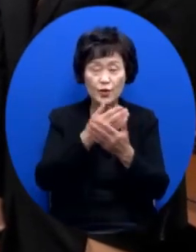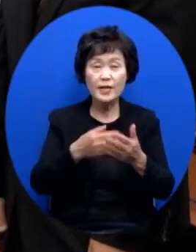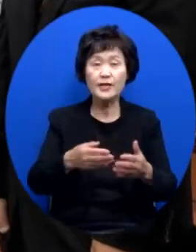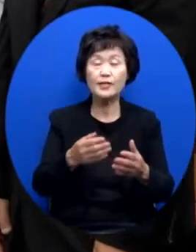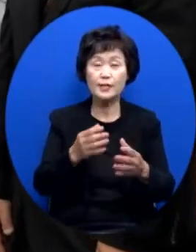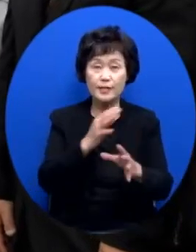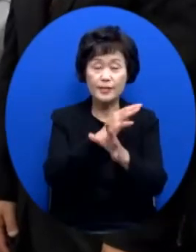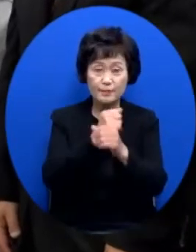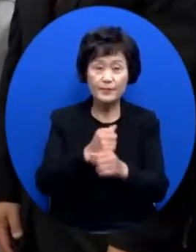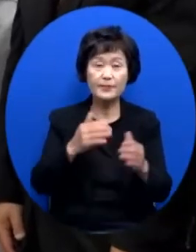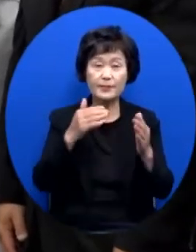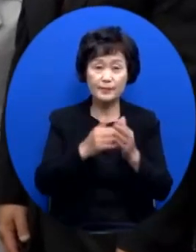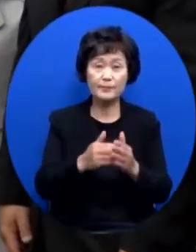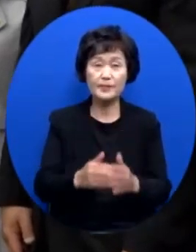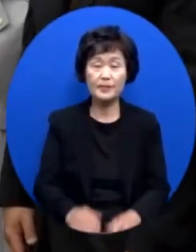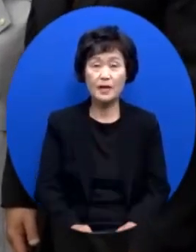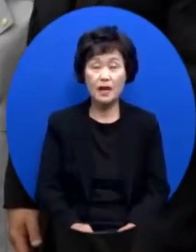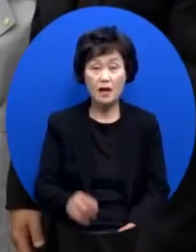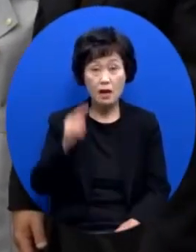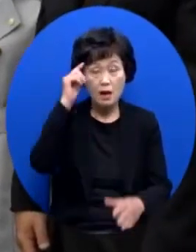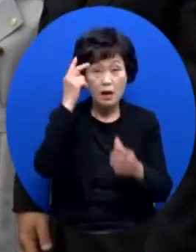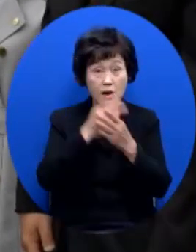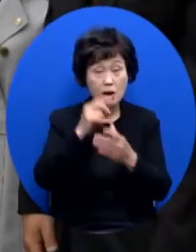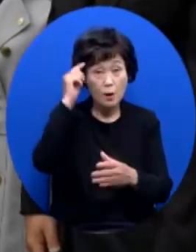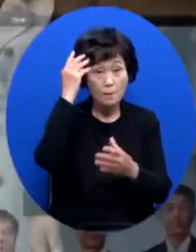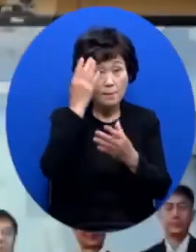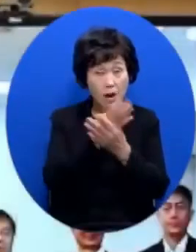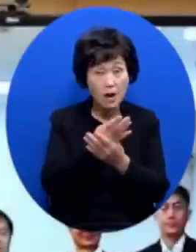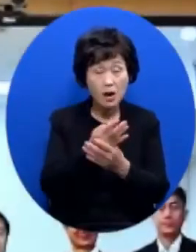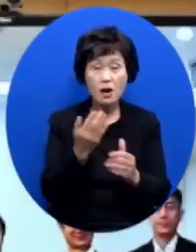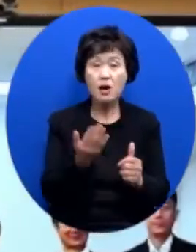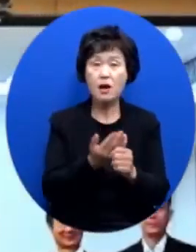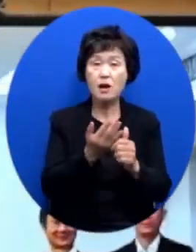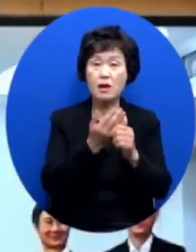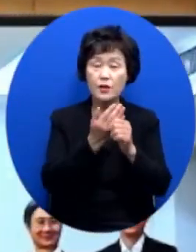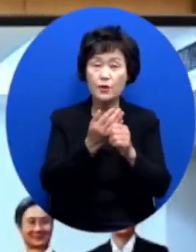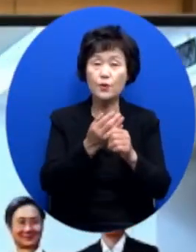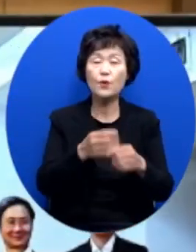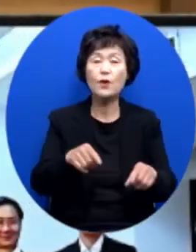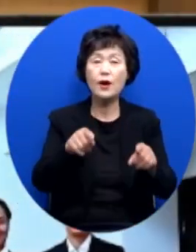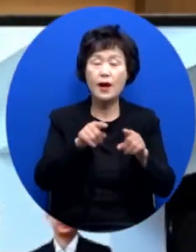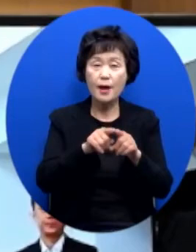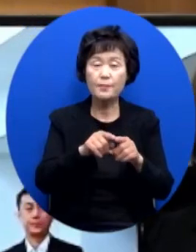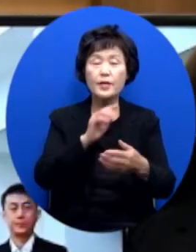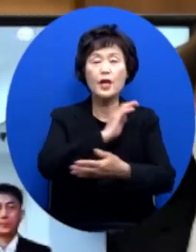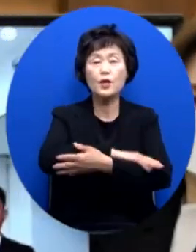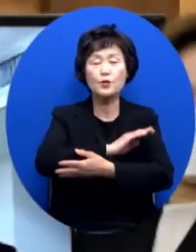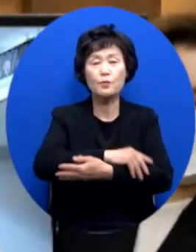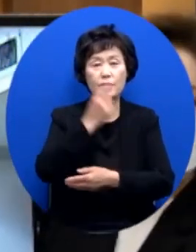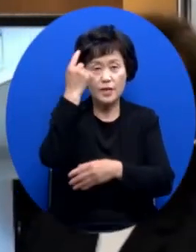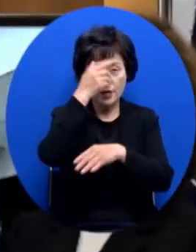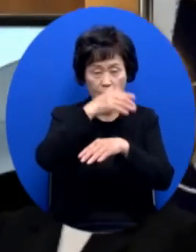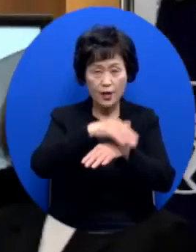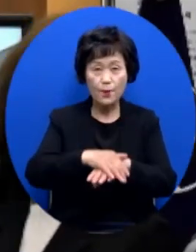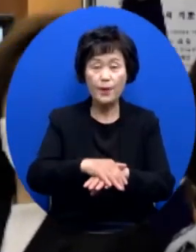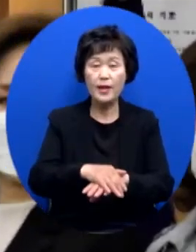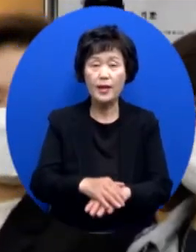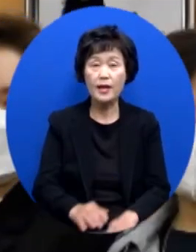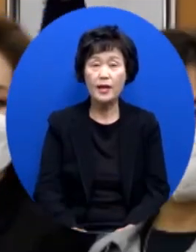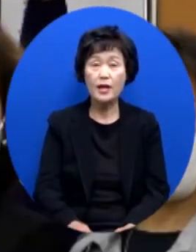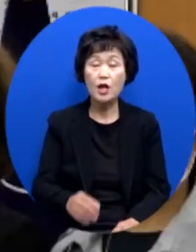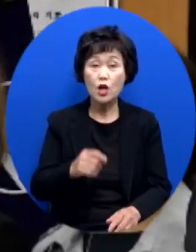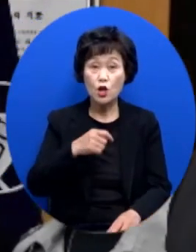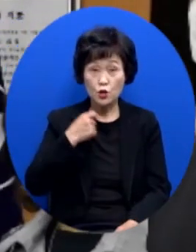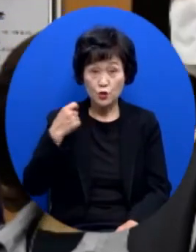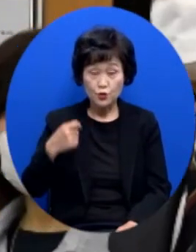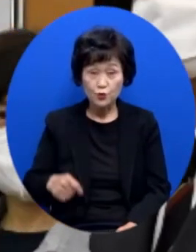교환학생 및 석박사 를 협력해 양성하고 학술지를 공동 출판할 예정입니다 한편 더 저하고는 중국의